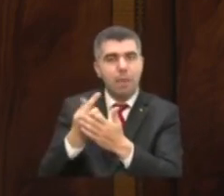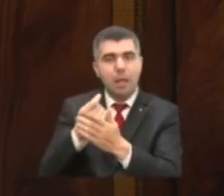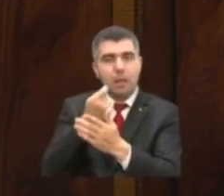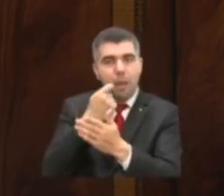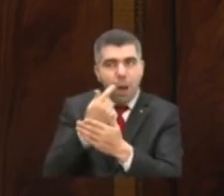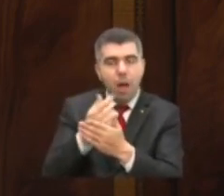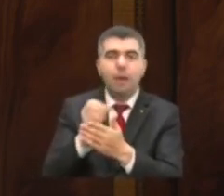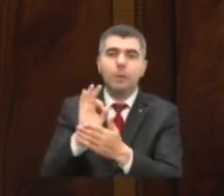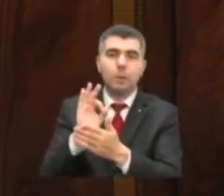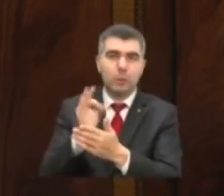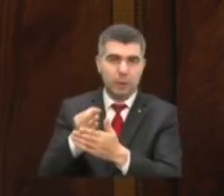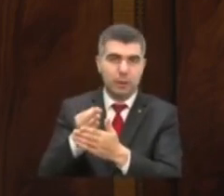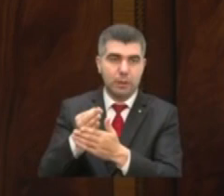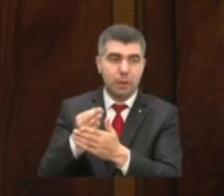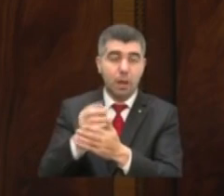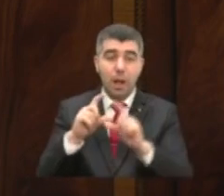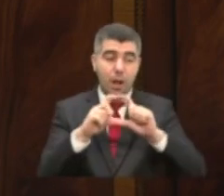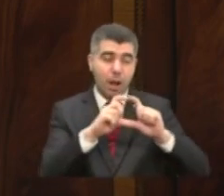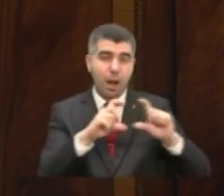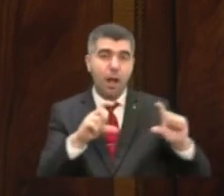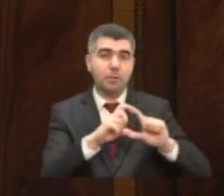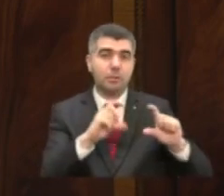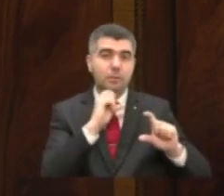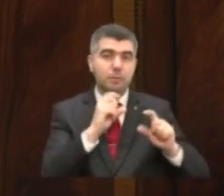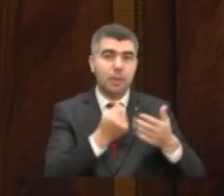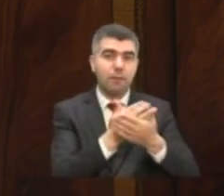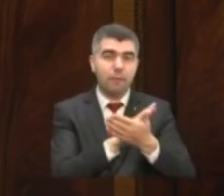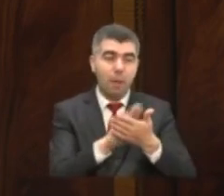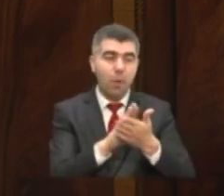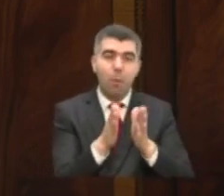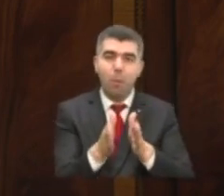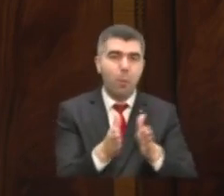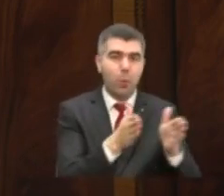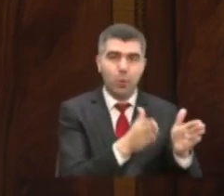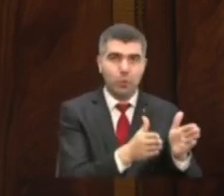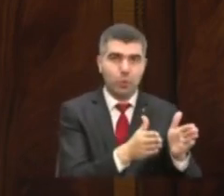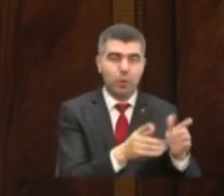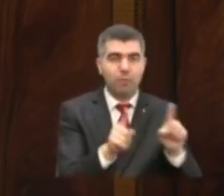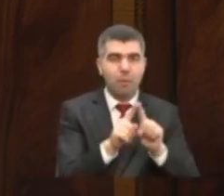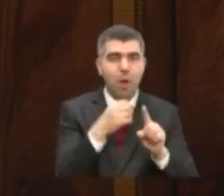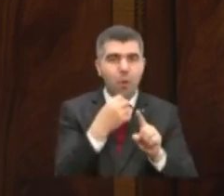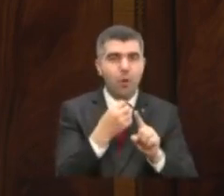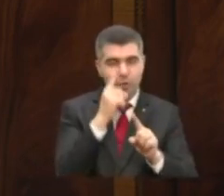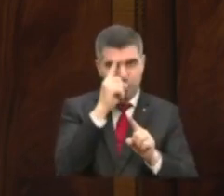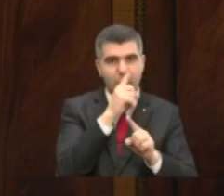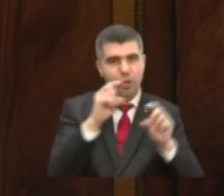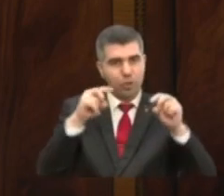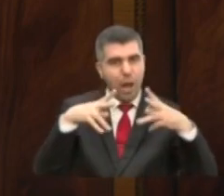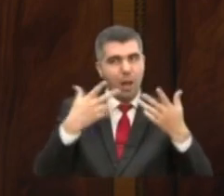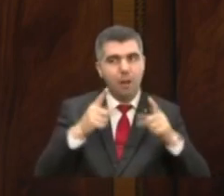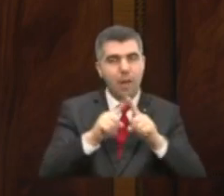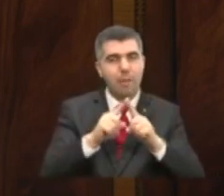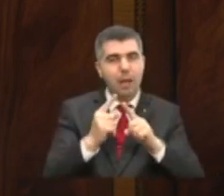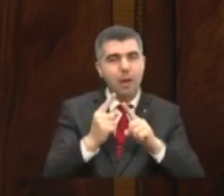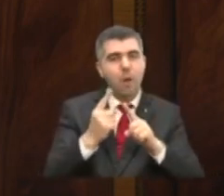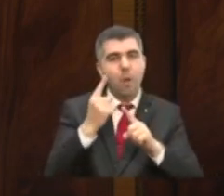الاجراء اللي زدتو في الميزانيه، ولكن نريد لو انه يكون هناك اجراء لزياده نقطه، لانه الان لحد الان كان دائما